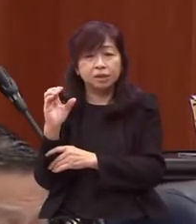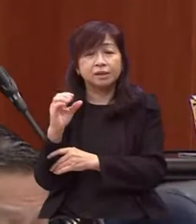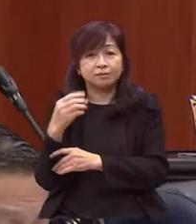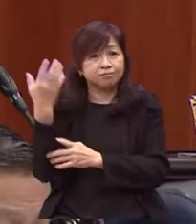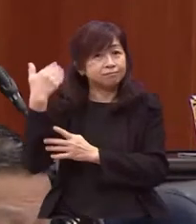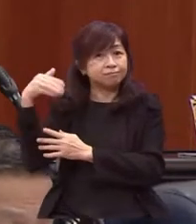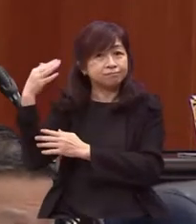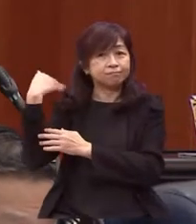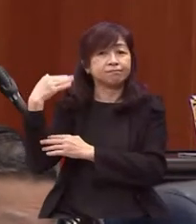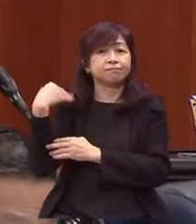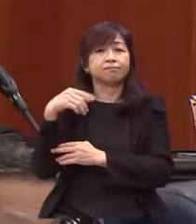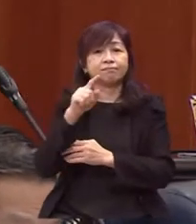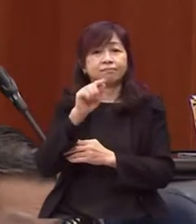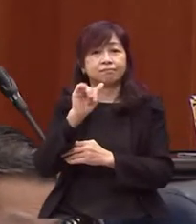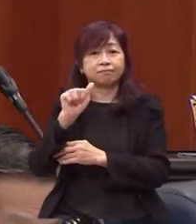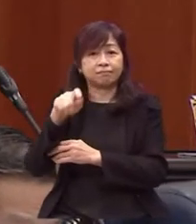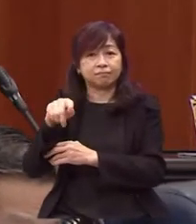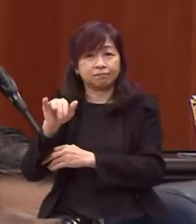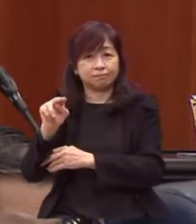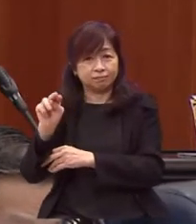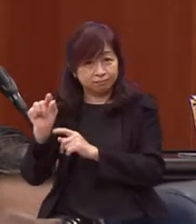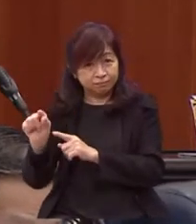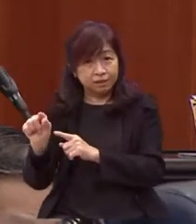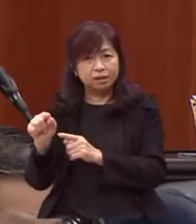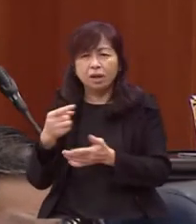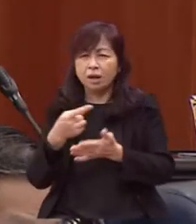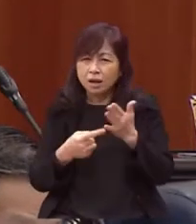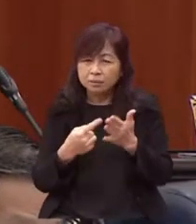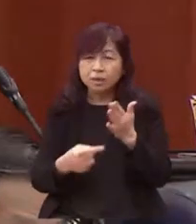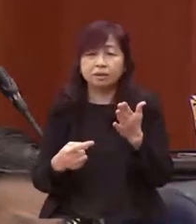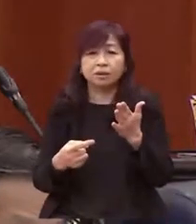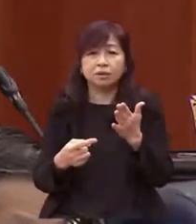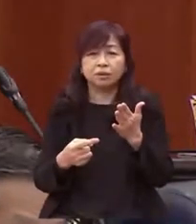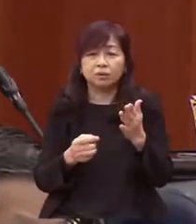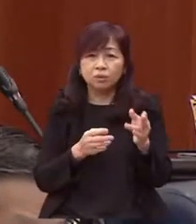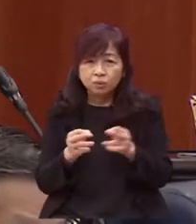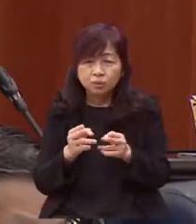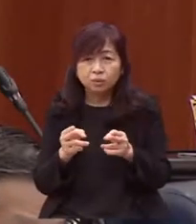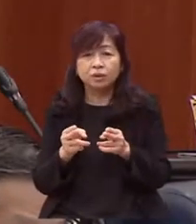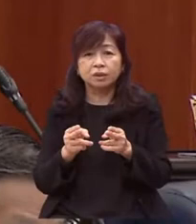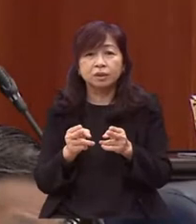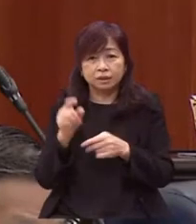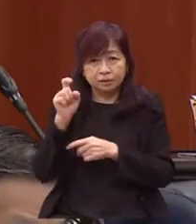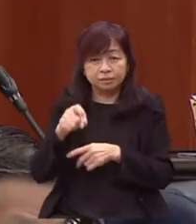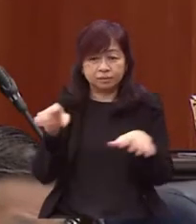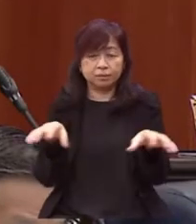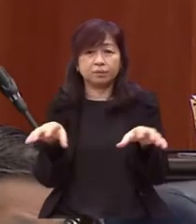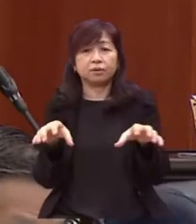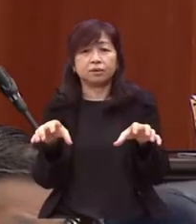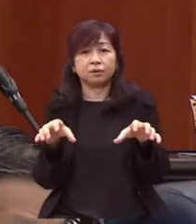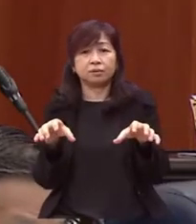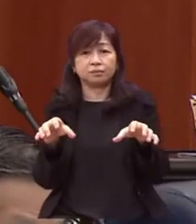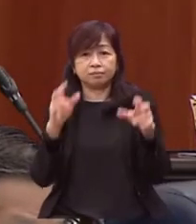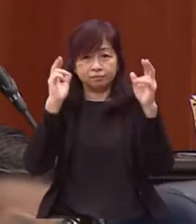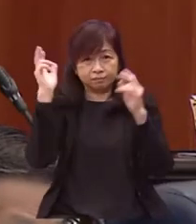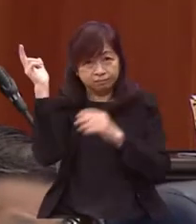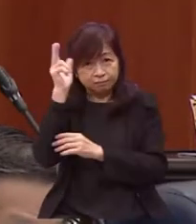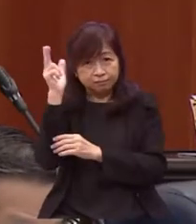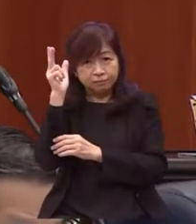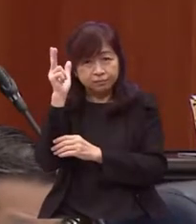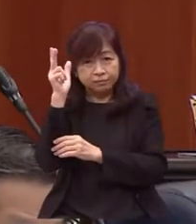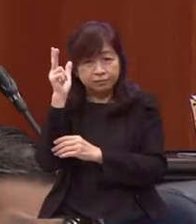dan apakah usaha-usaha yang dilaksanakan oleh pihak kerajaan untuk